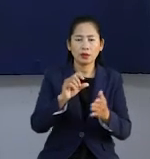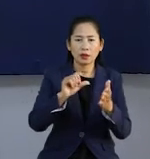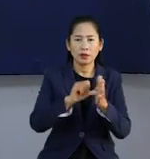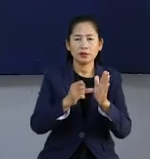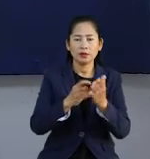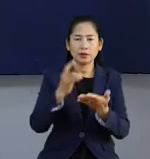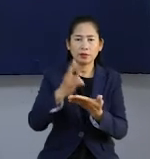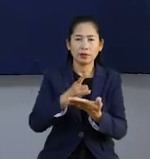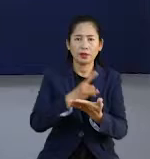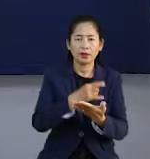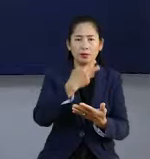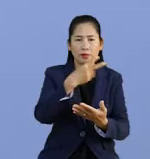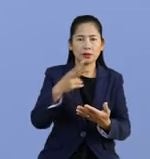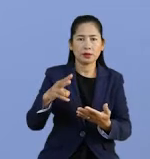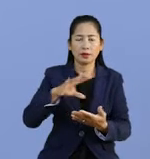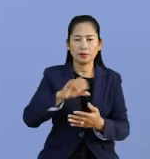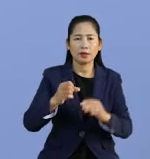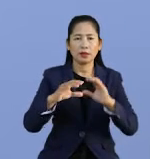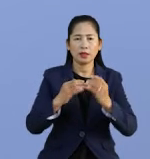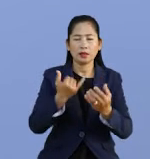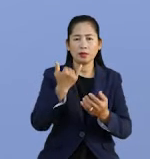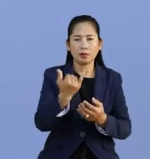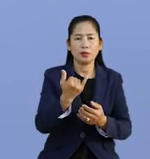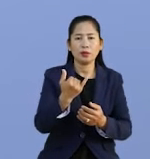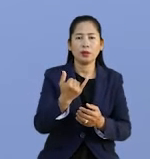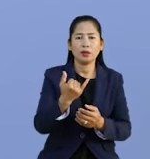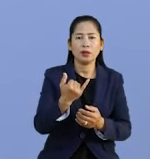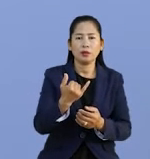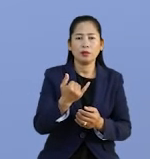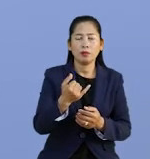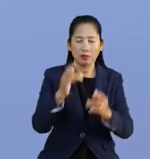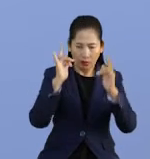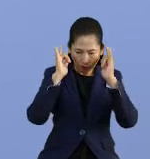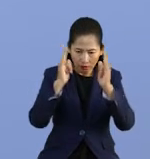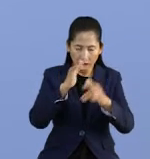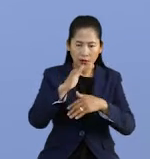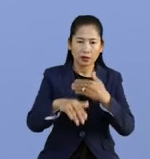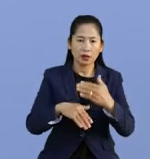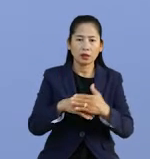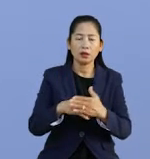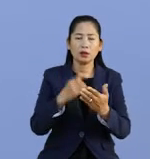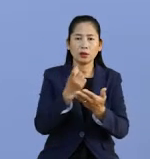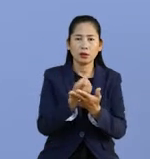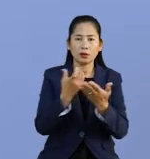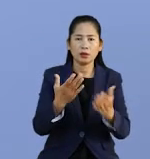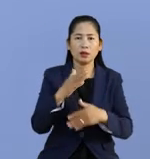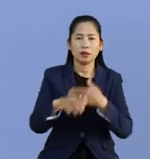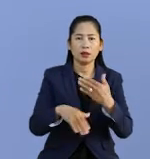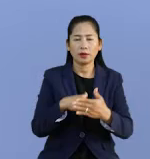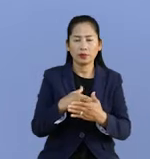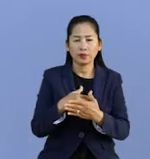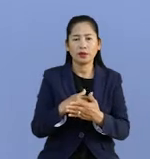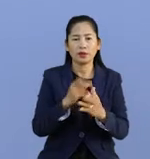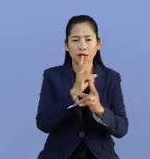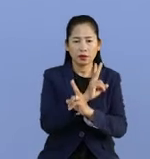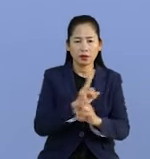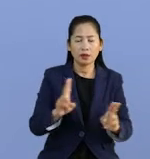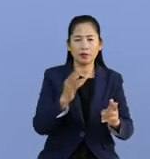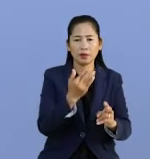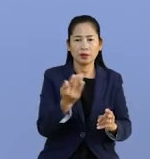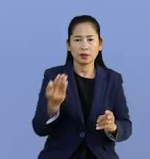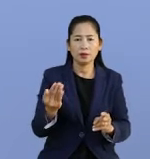មសារមេរៀនភាសាខ្មែរថ្នាក់ទី6មួយខ្លឹមសារមកបង្រៀនកូនដូច្នេះសូមកូនទាំងអស់គ្នាត្រៀមនៅស